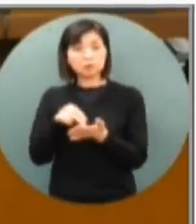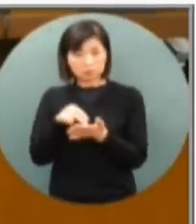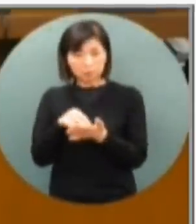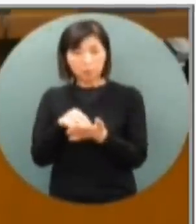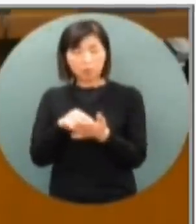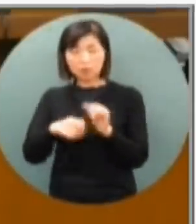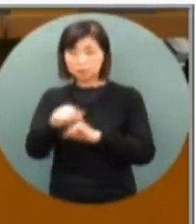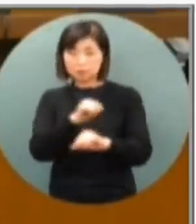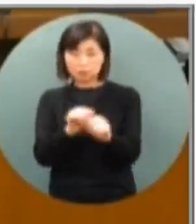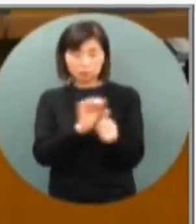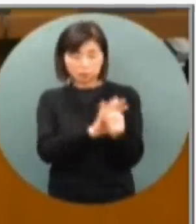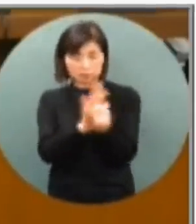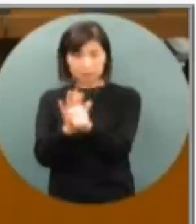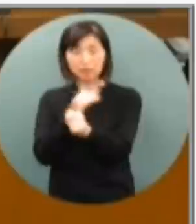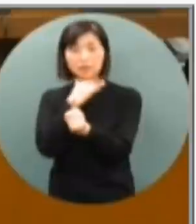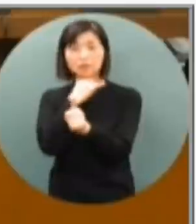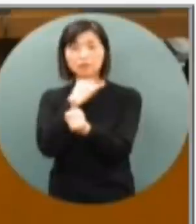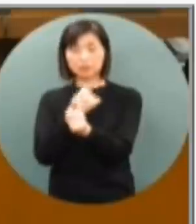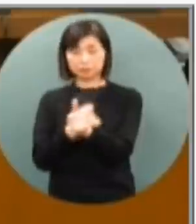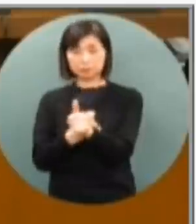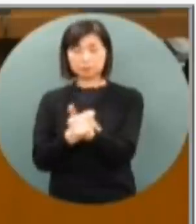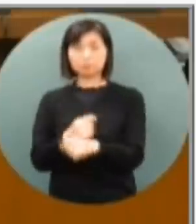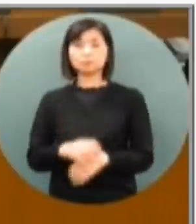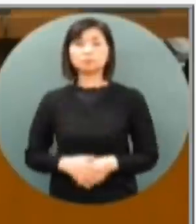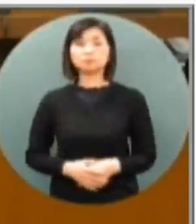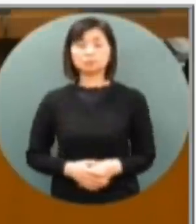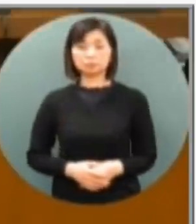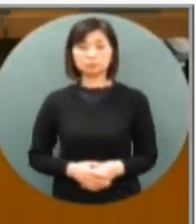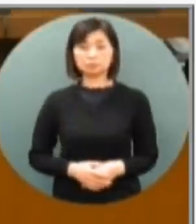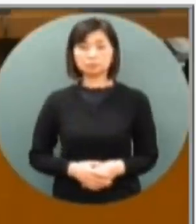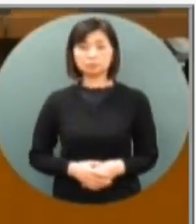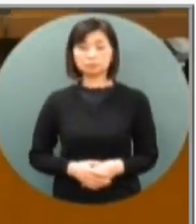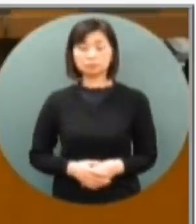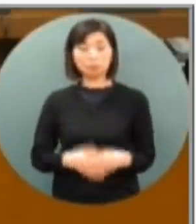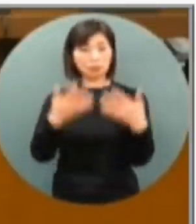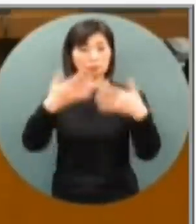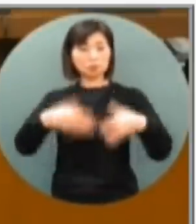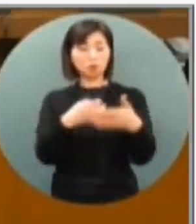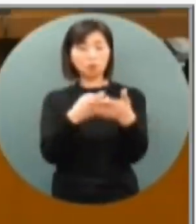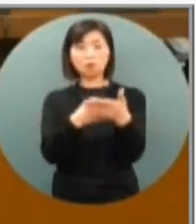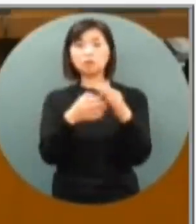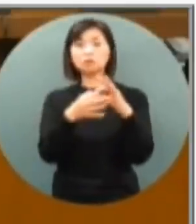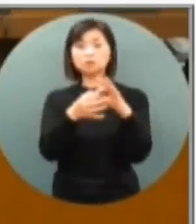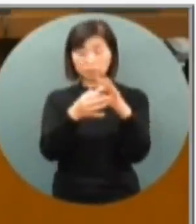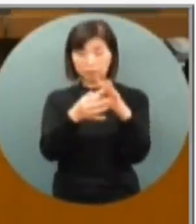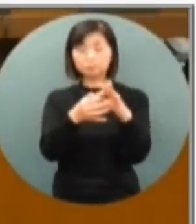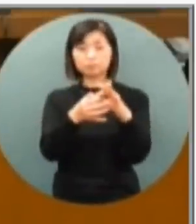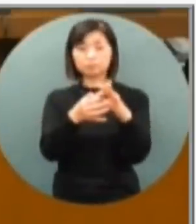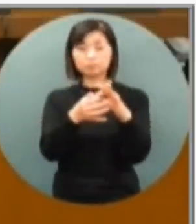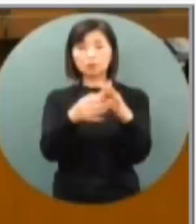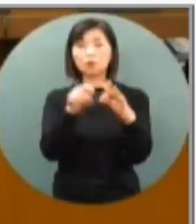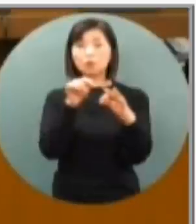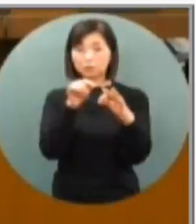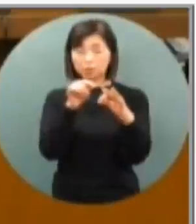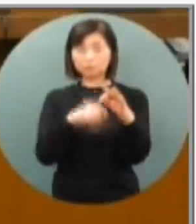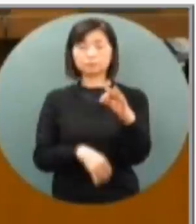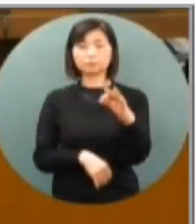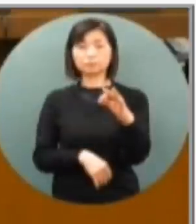え役をさせていただきたいと思っております。そして条例についてでございますけれども、まあ、これにつきまし